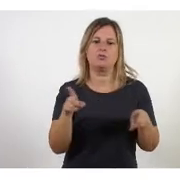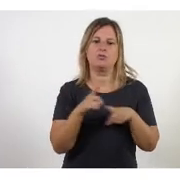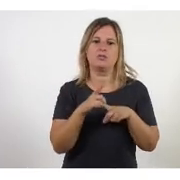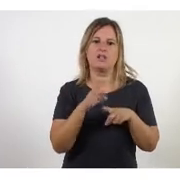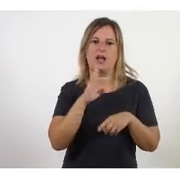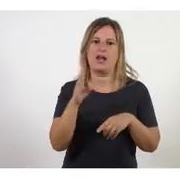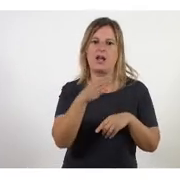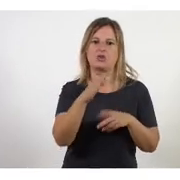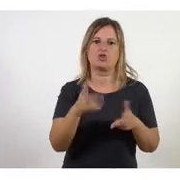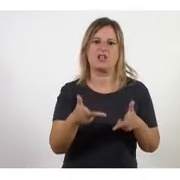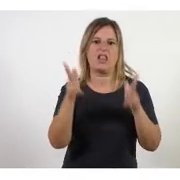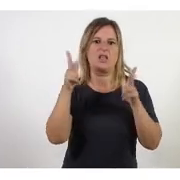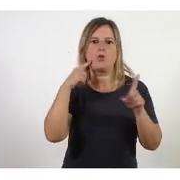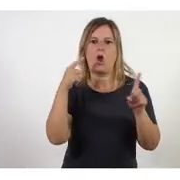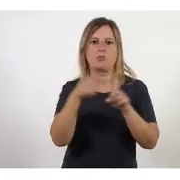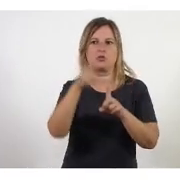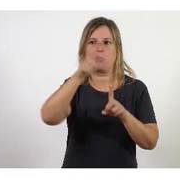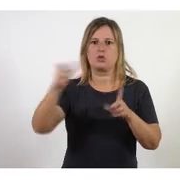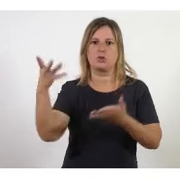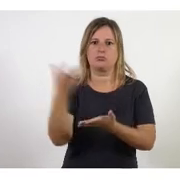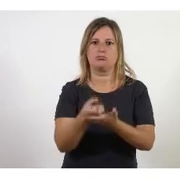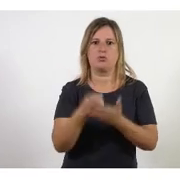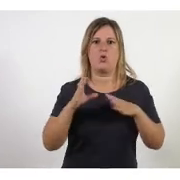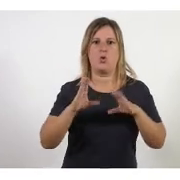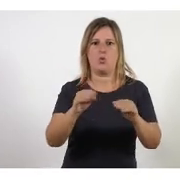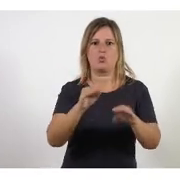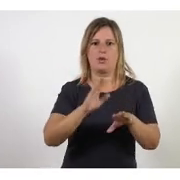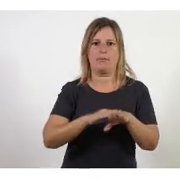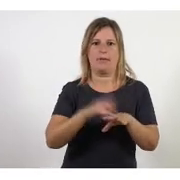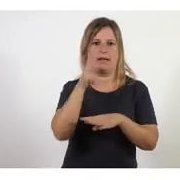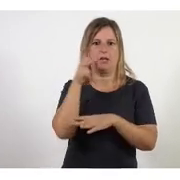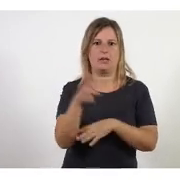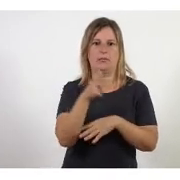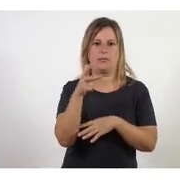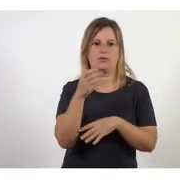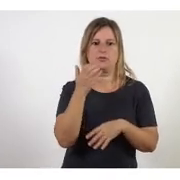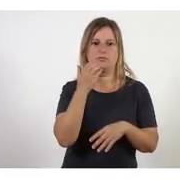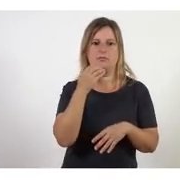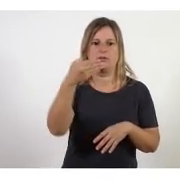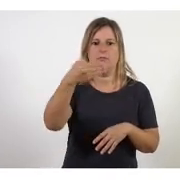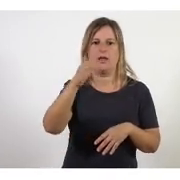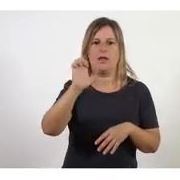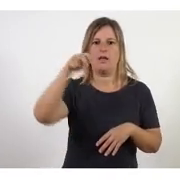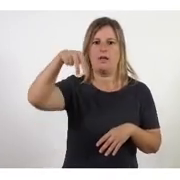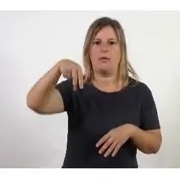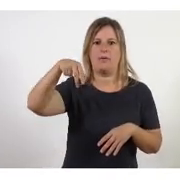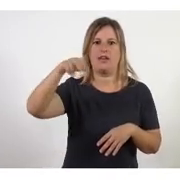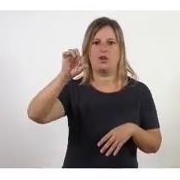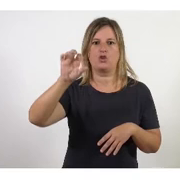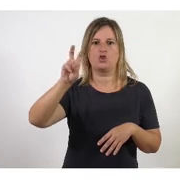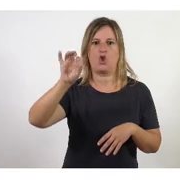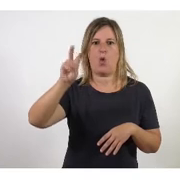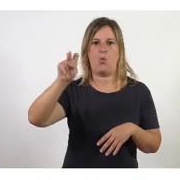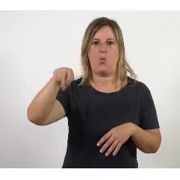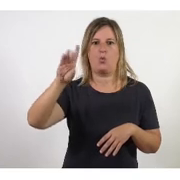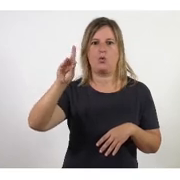cançons lliures perquè la gent les pugui fer servir en les seves creacions. De fet, de Bensound, jo que la faig servir moltíssim, la recomano molt,